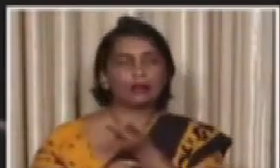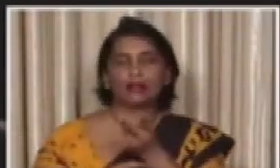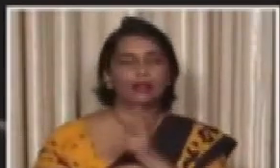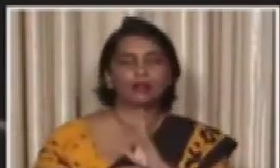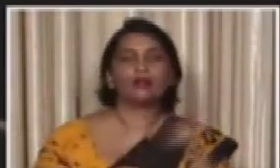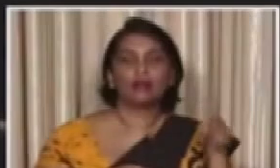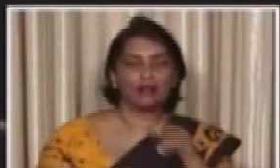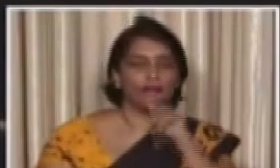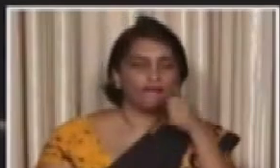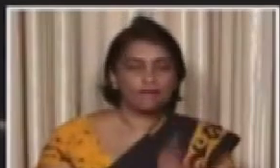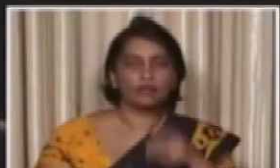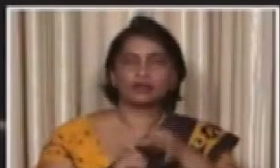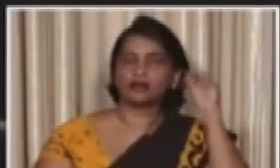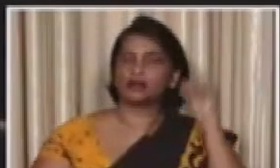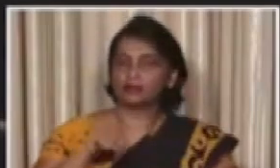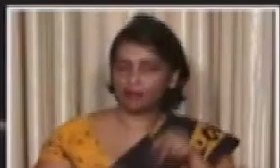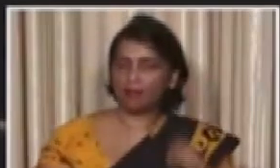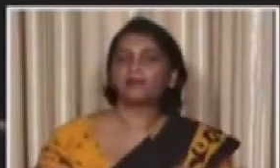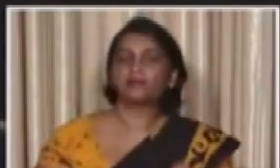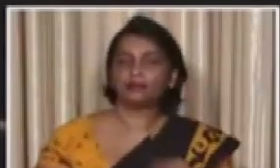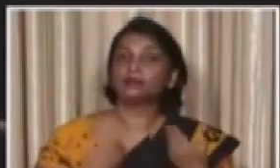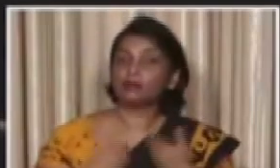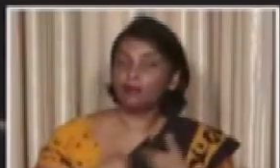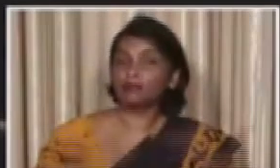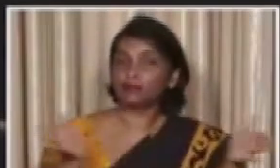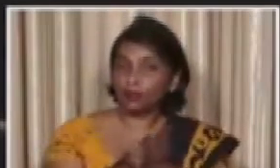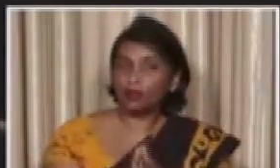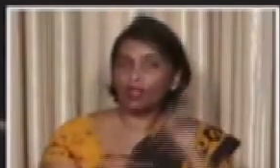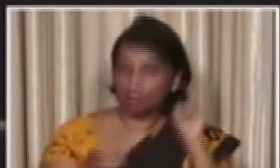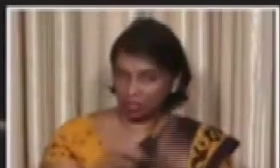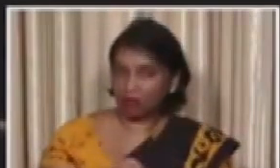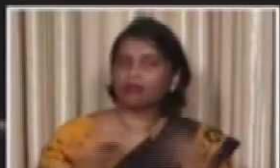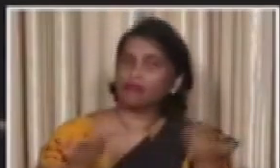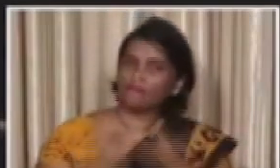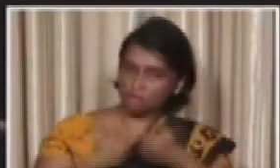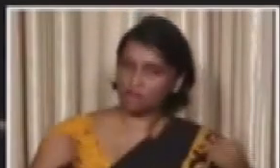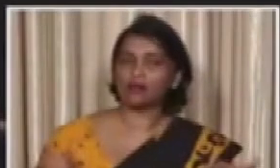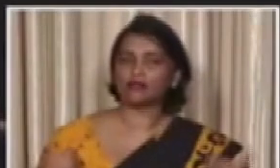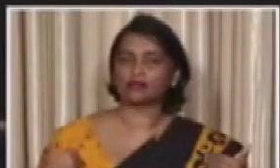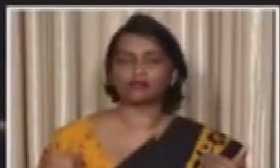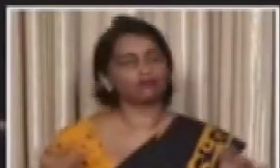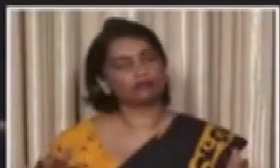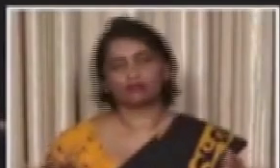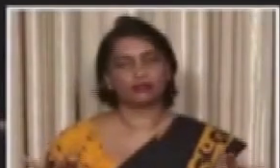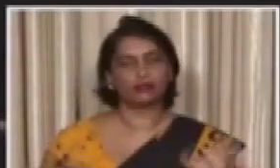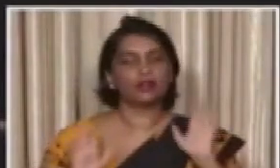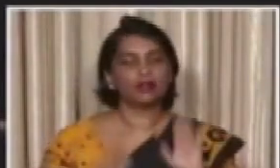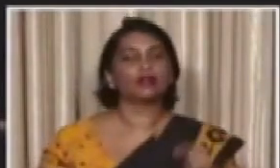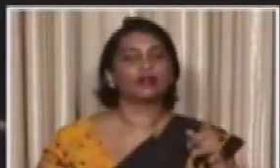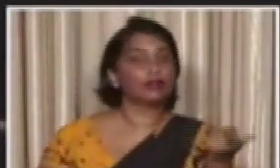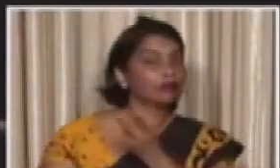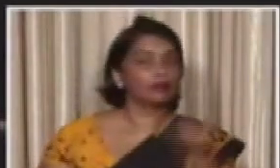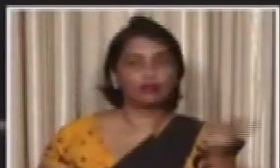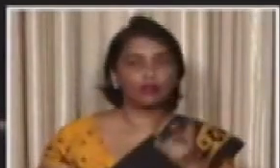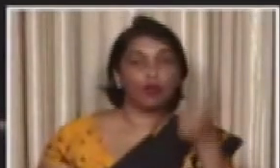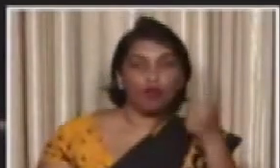මේ තීරණාත්මක ජනාධිපතිවරණයේදී අපි එක්ව තරඟ කරනවාද වෙන්ව තරඟ කරනවාද කියන එකයි. මේ දෙදෙනා ගැනම